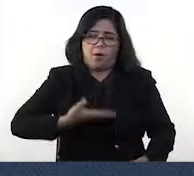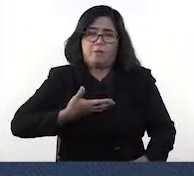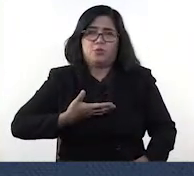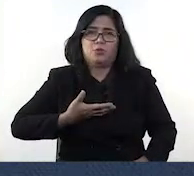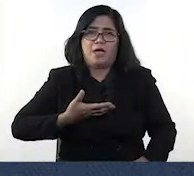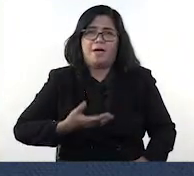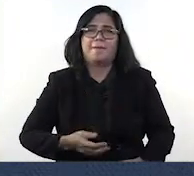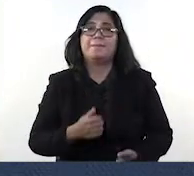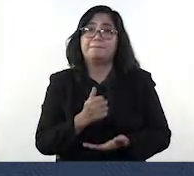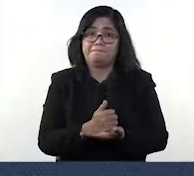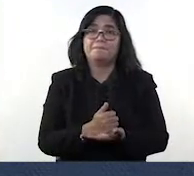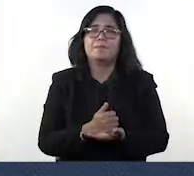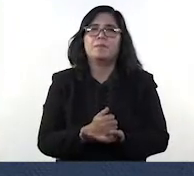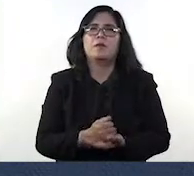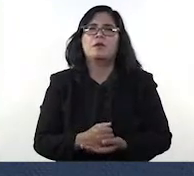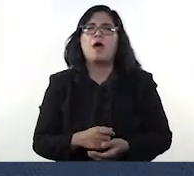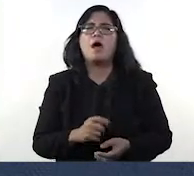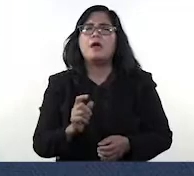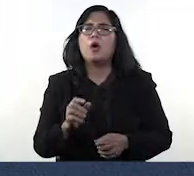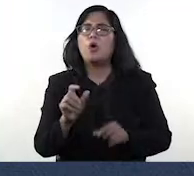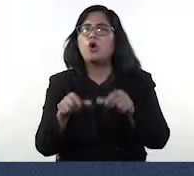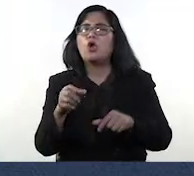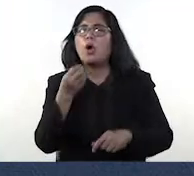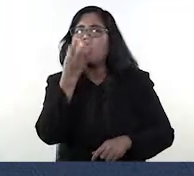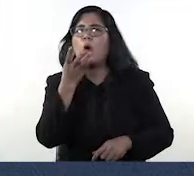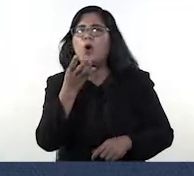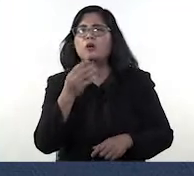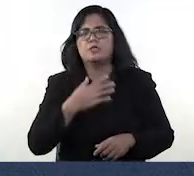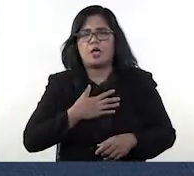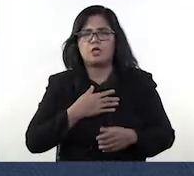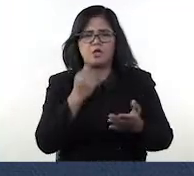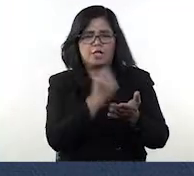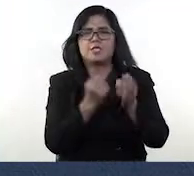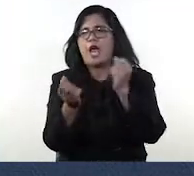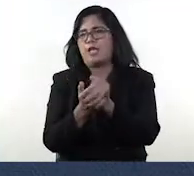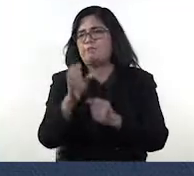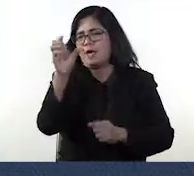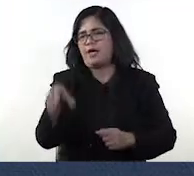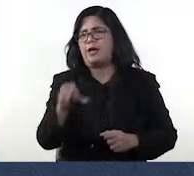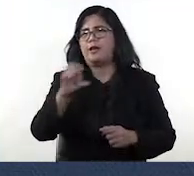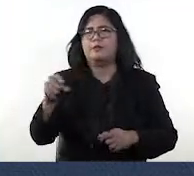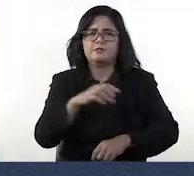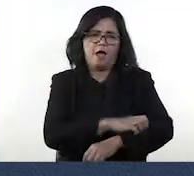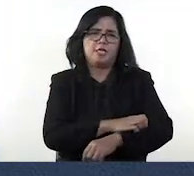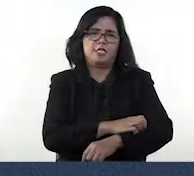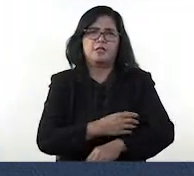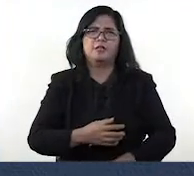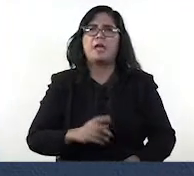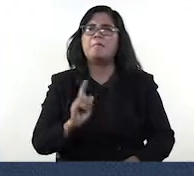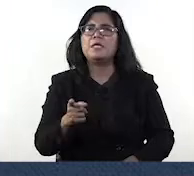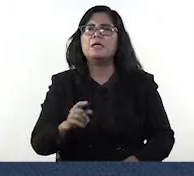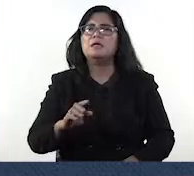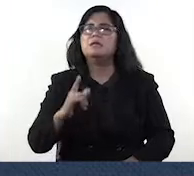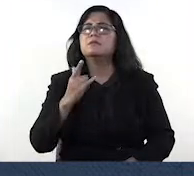Hai ada banyak orang diam ngomong menyalibkan daging Hai tetapi tetap hidup dalam hawa nafsu kita lihat selanjutnya